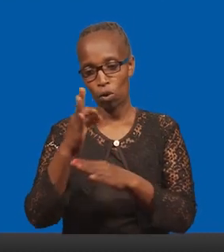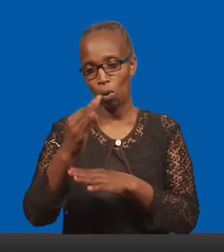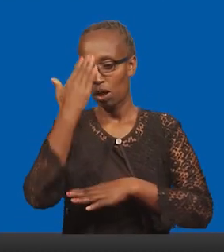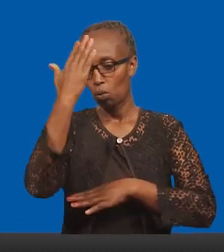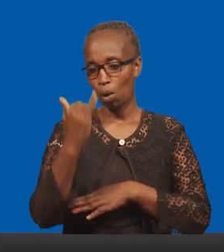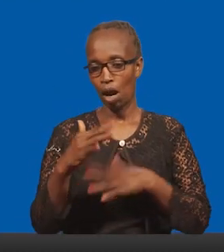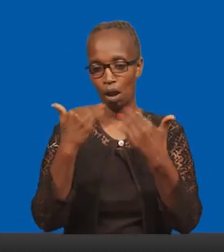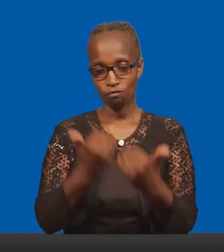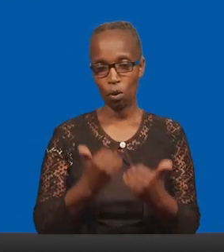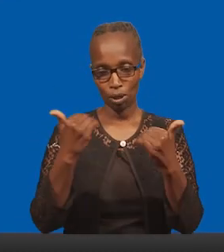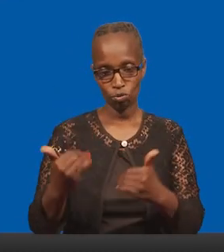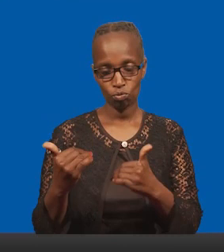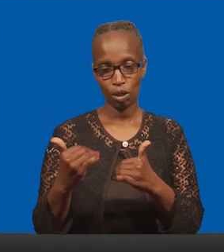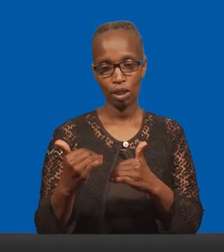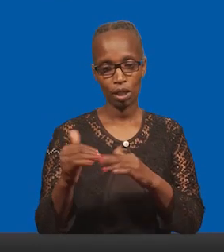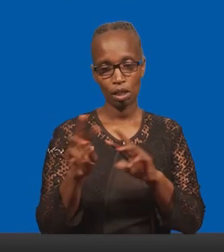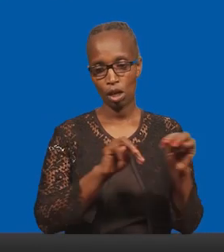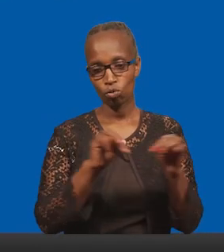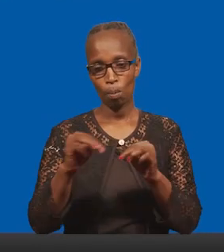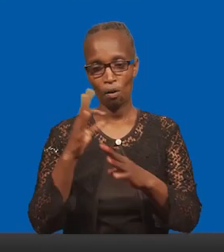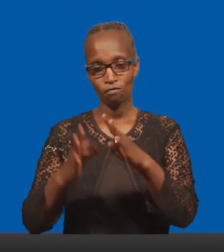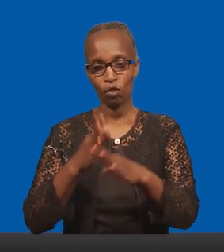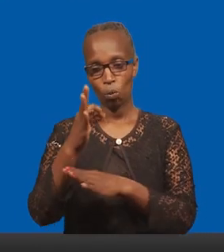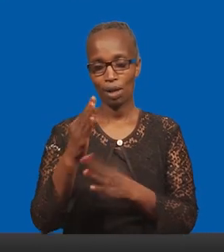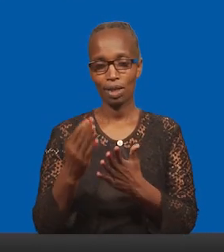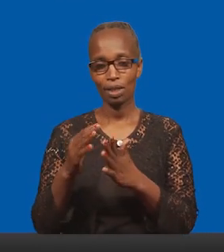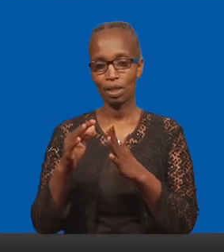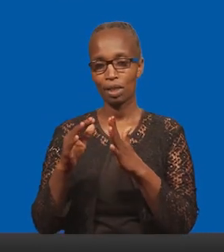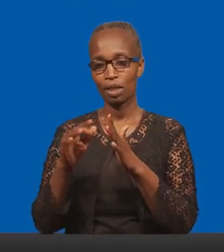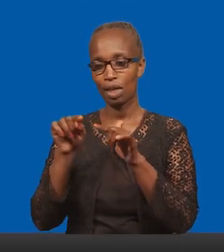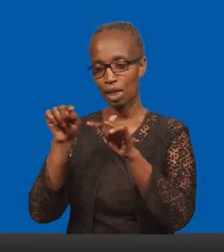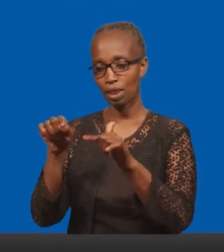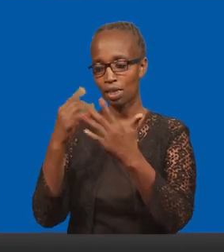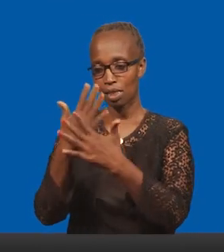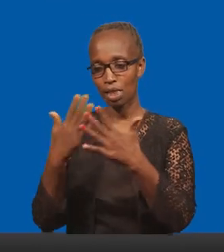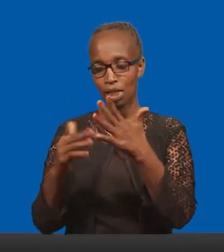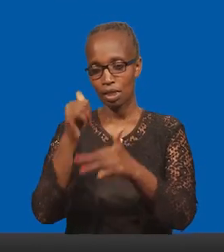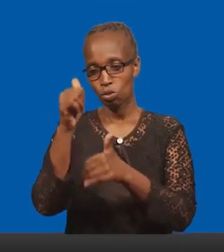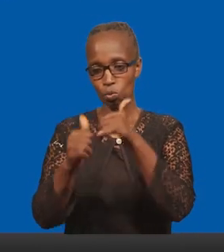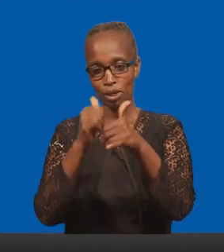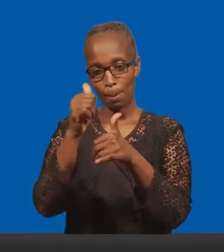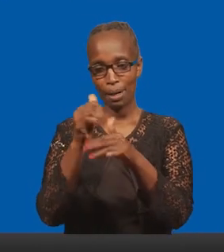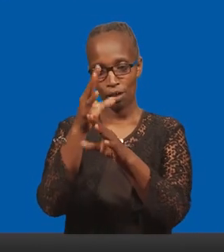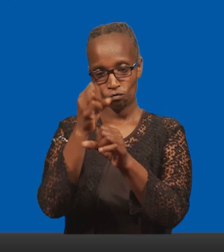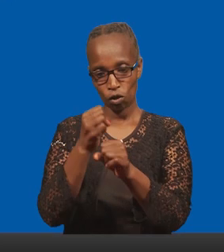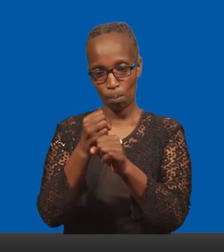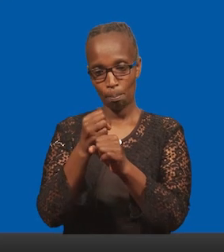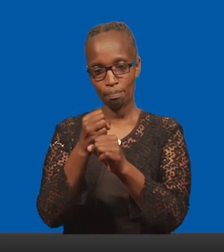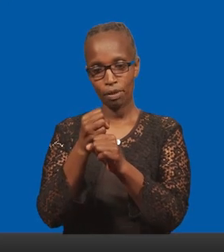kurudi shule na kusoma kwa urahisi. Team that is being composed to sit and come up with